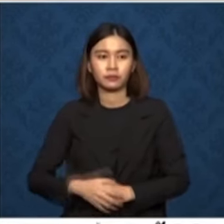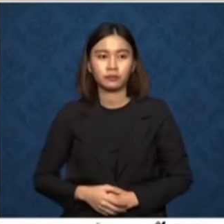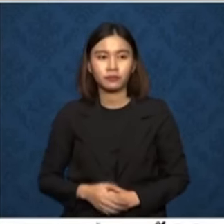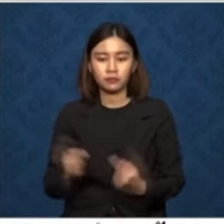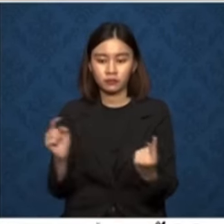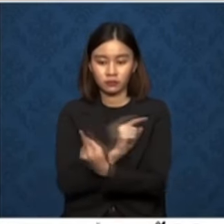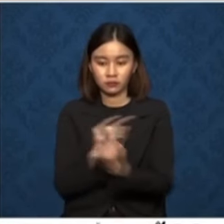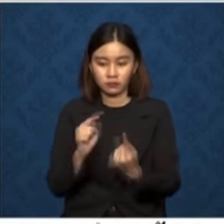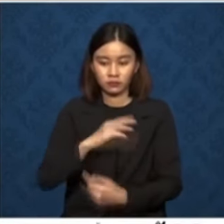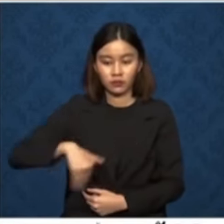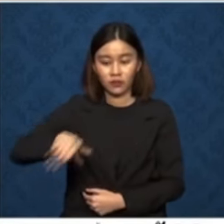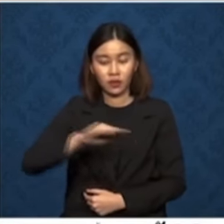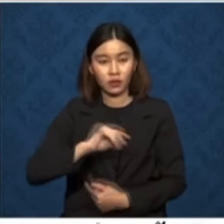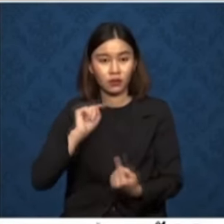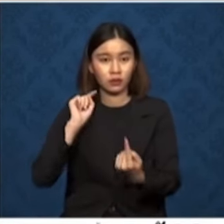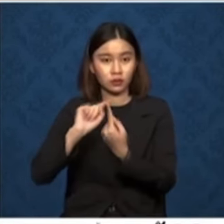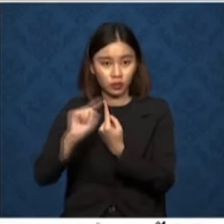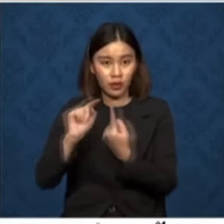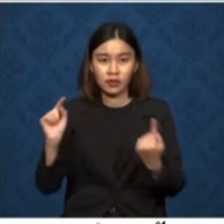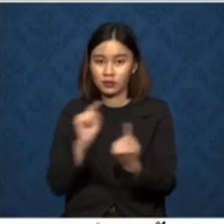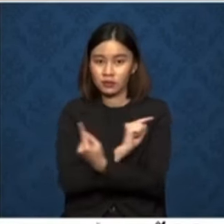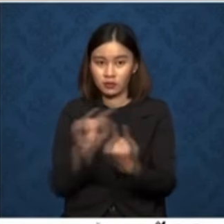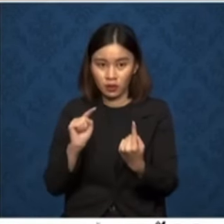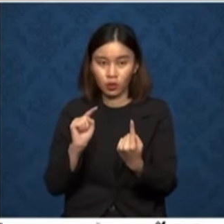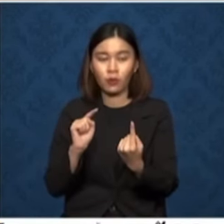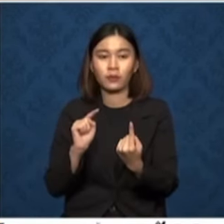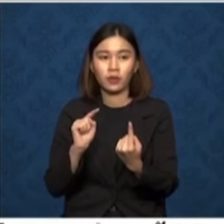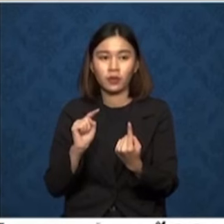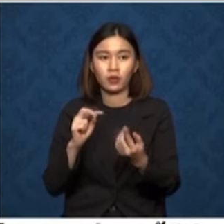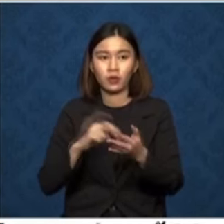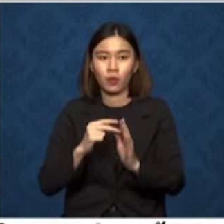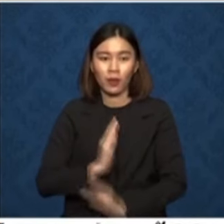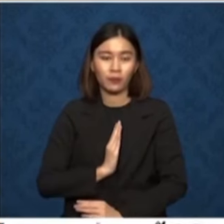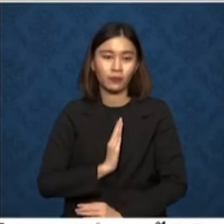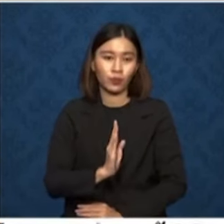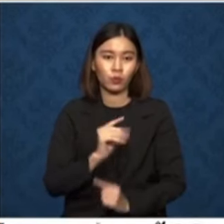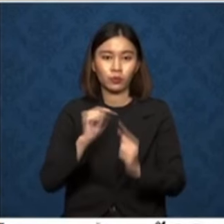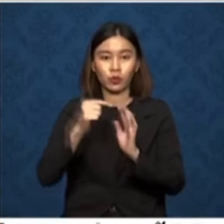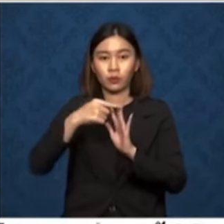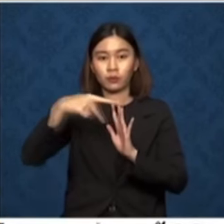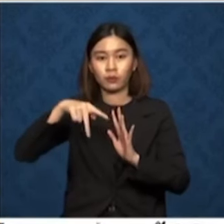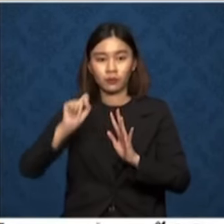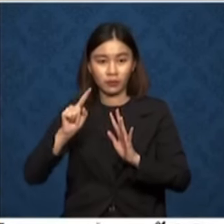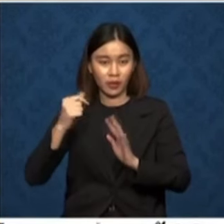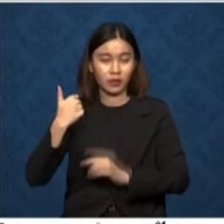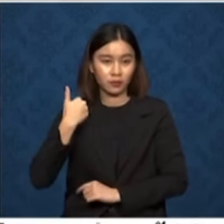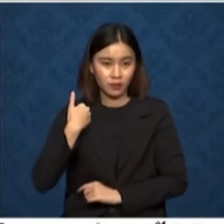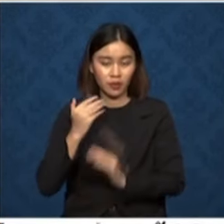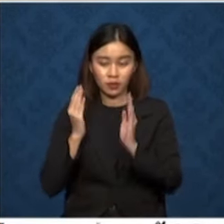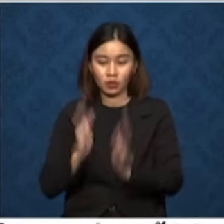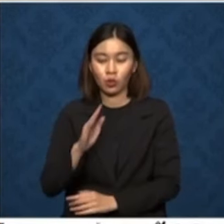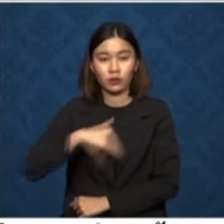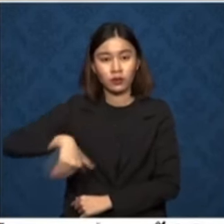สังคมเราจะเดินทางไปสู่สังคมที่มีความเป็นธรรมทางเพศและทุกค